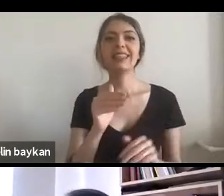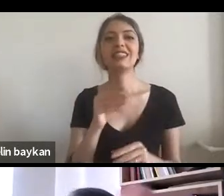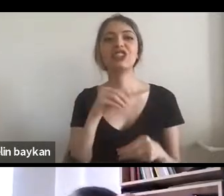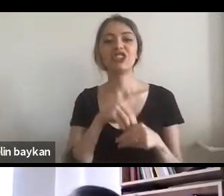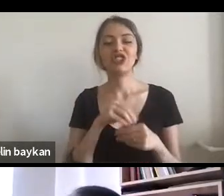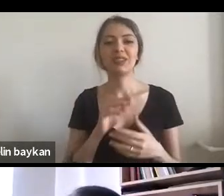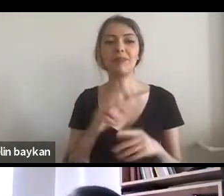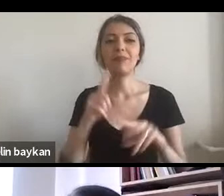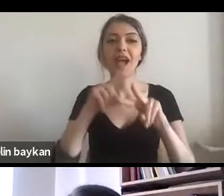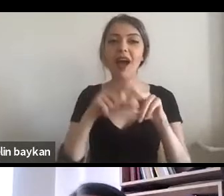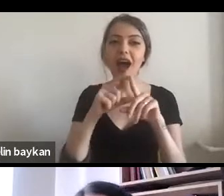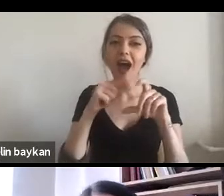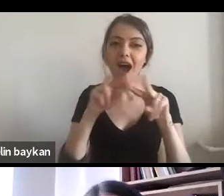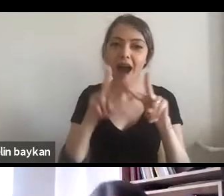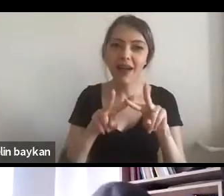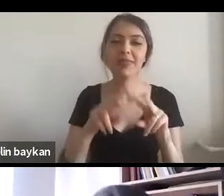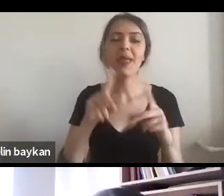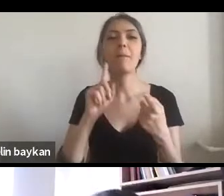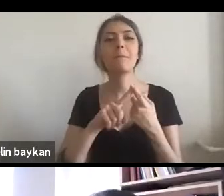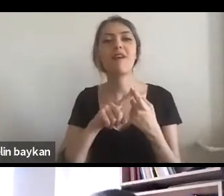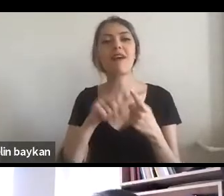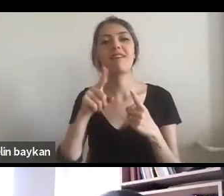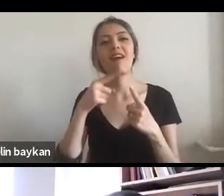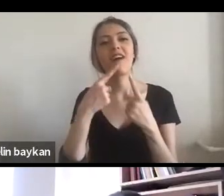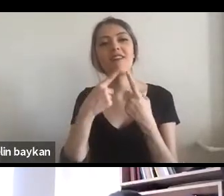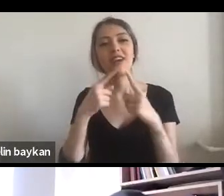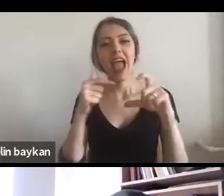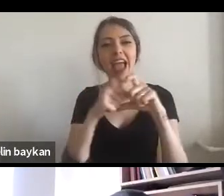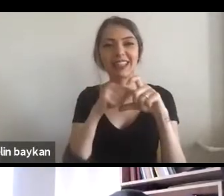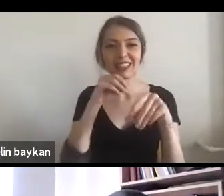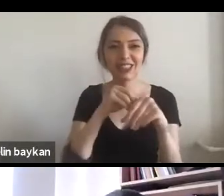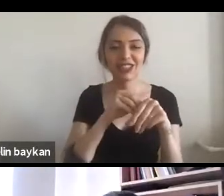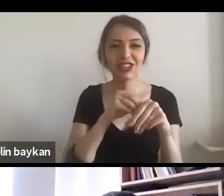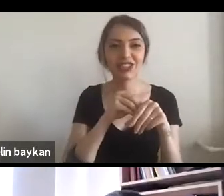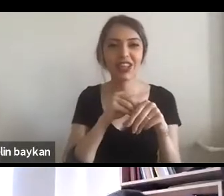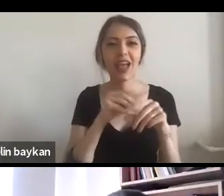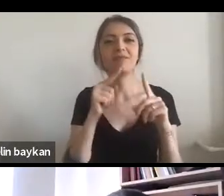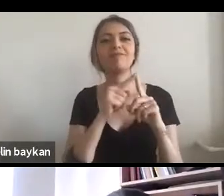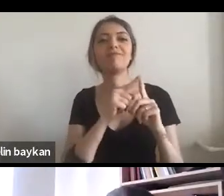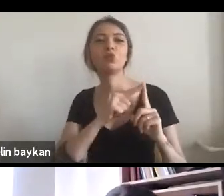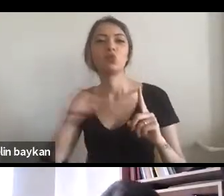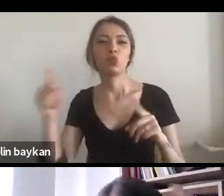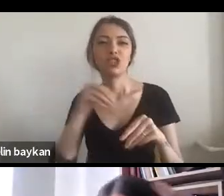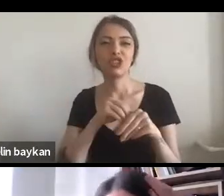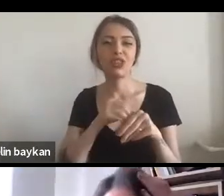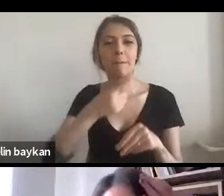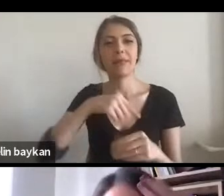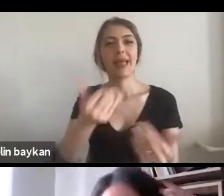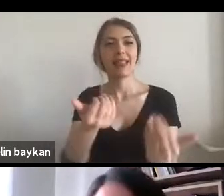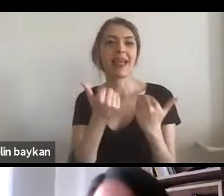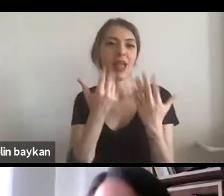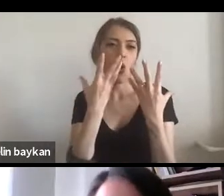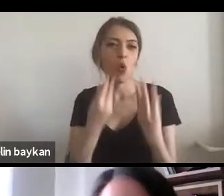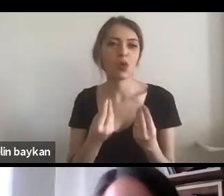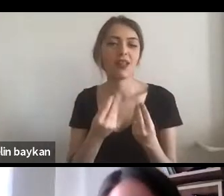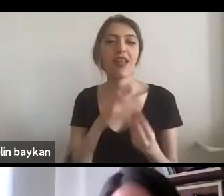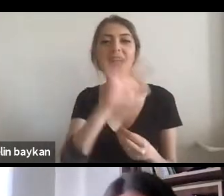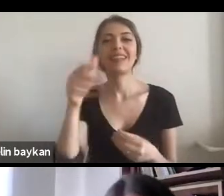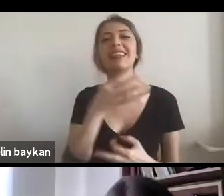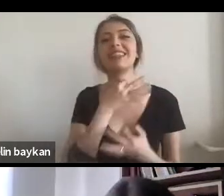ve sonra sürece de süreçte desteğini veren Eyn'e ayrıca çok teşekkür ediyorum. Onu da belirtmek